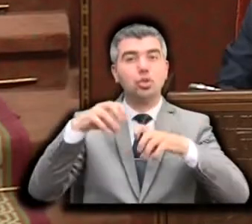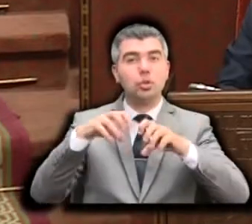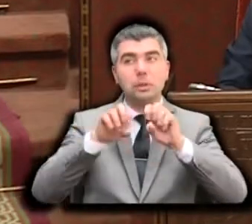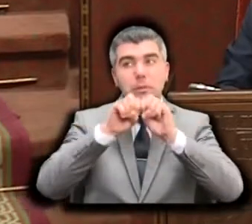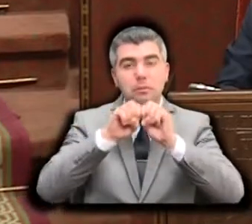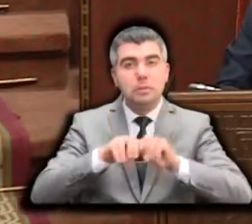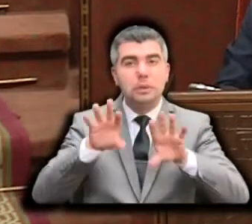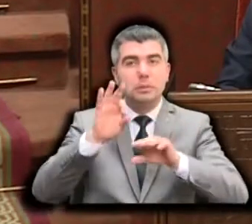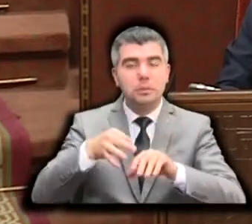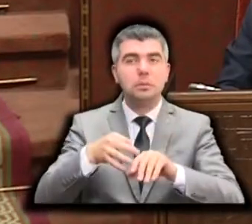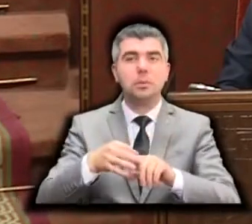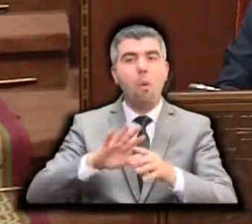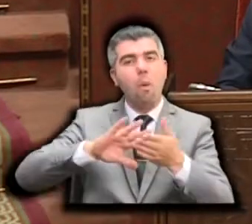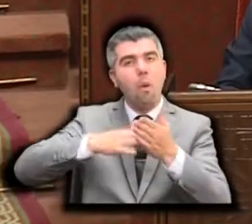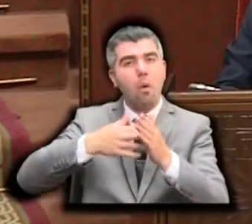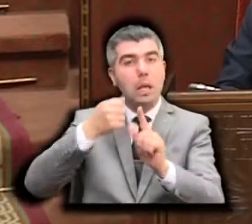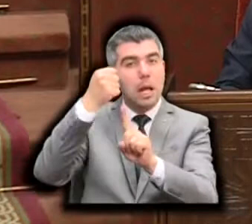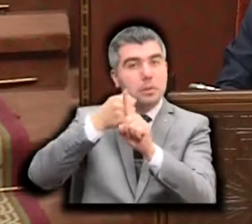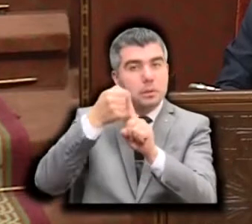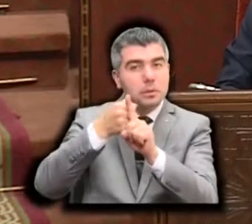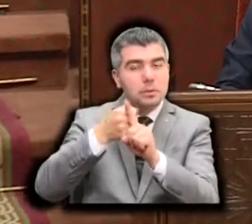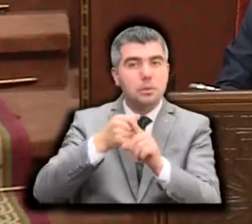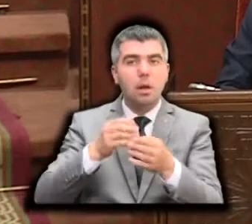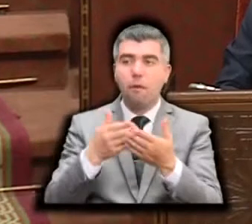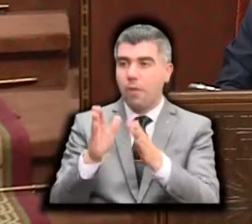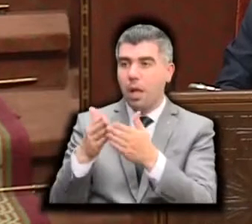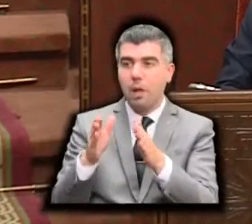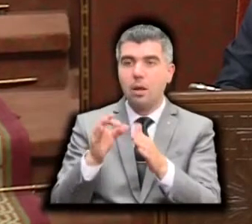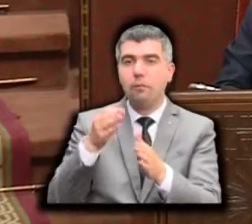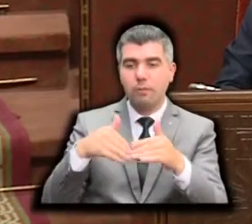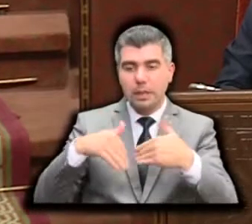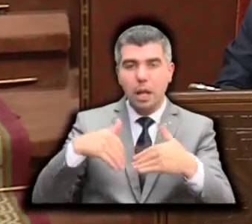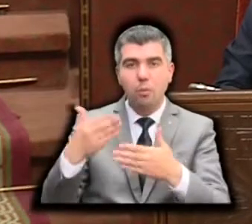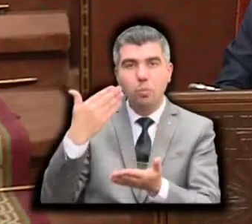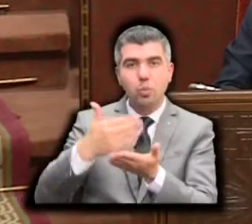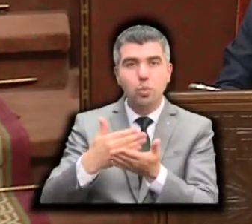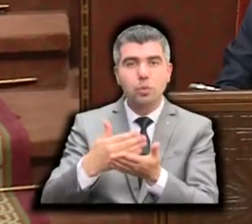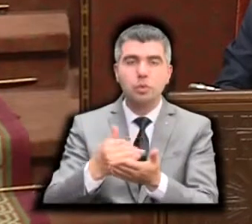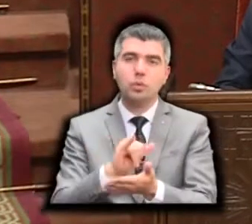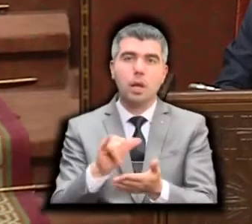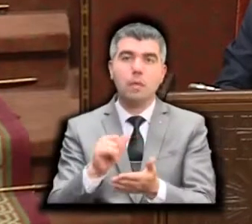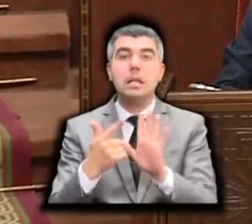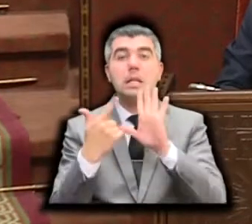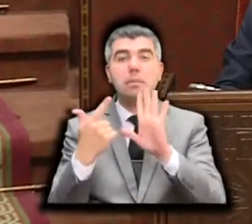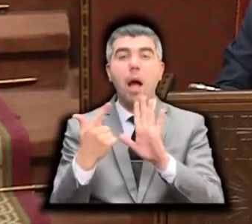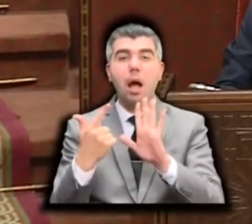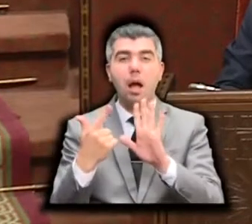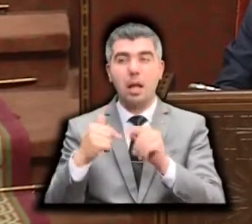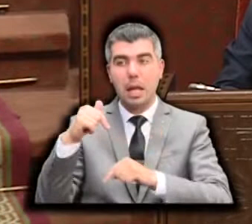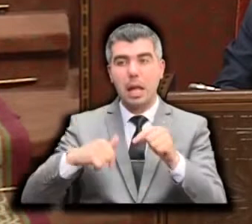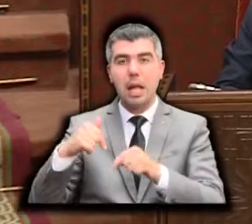كلها اشتغلنا فيها الان، تم فتح جل المحاور، بقي عندنا واحد 7 المقاطع جهويه